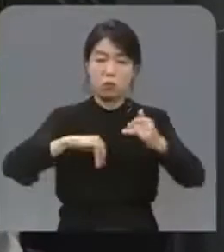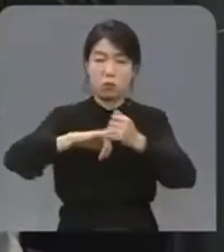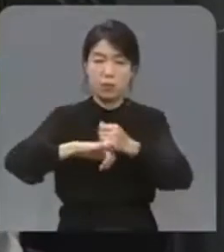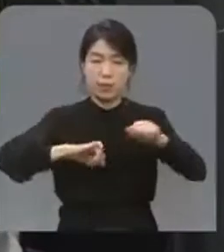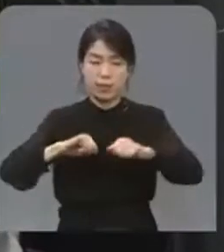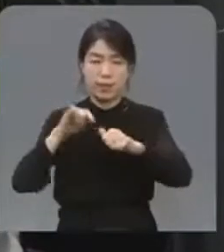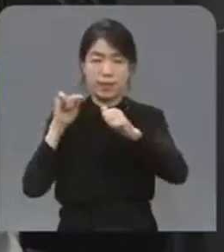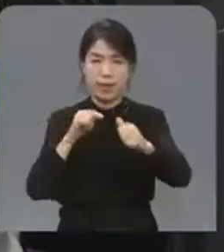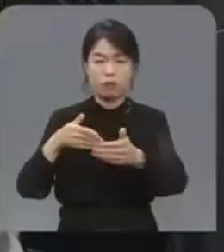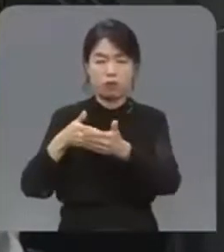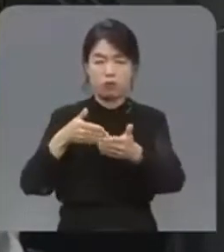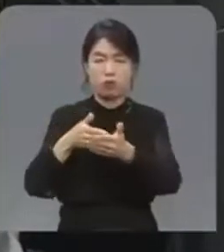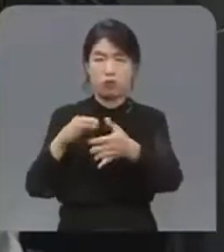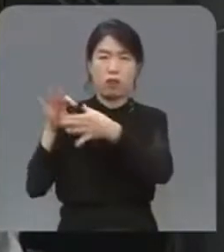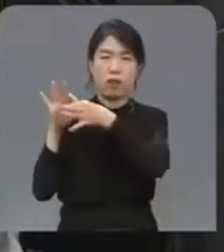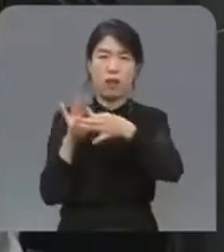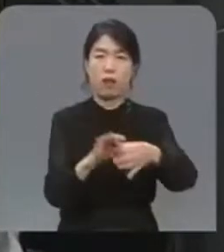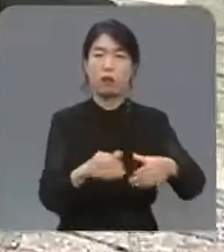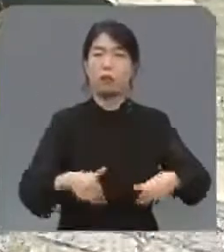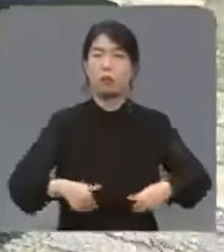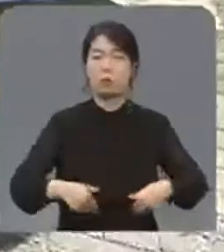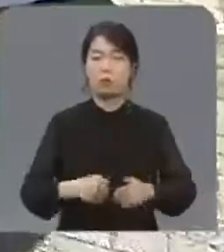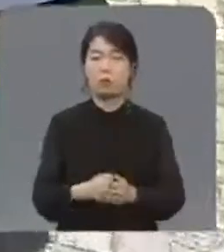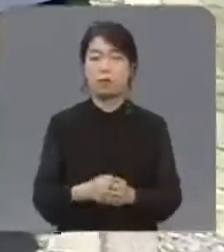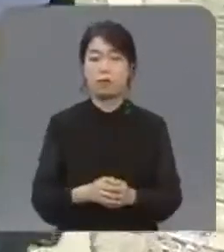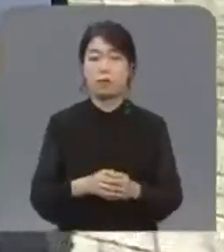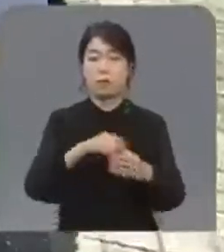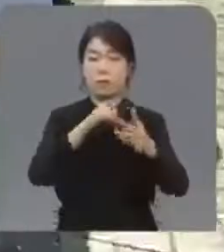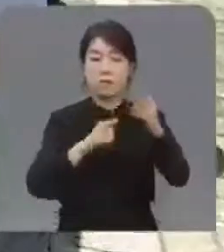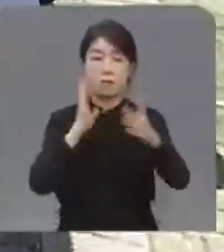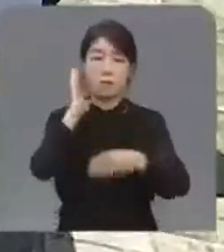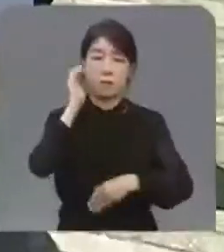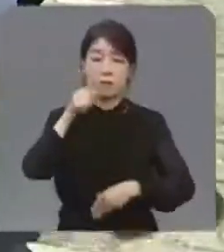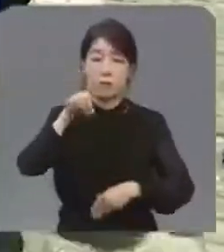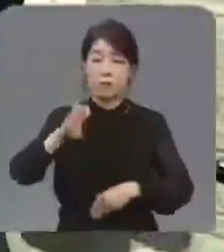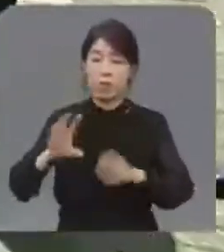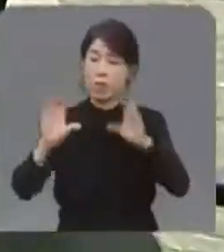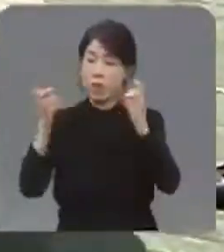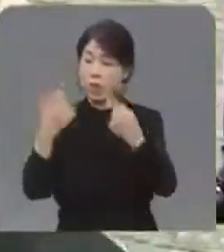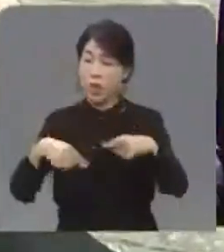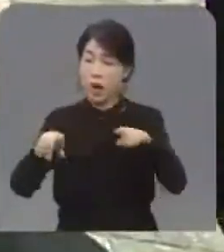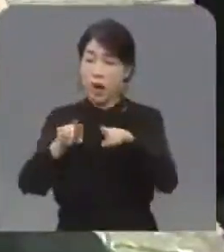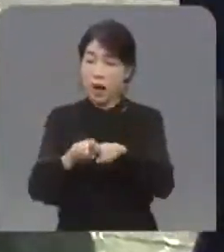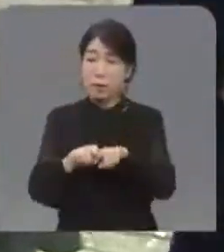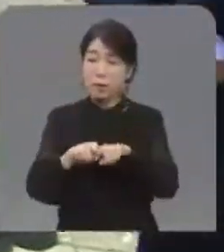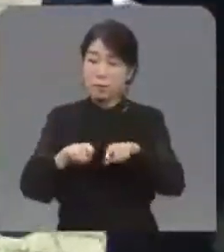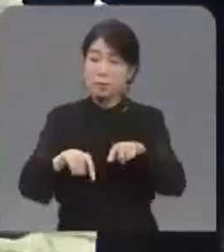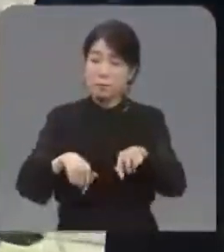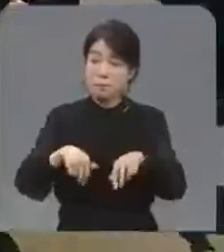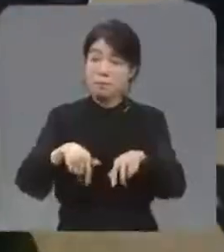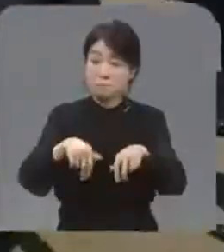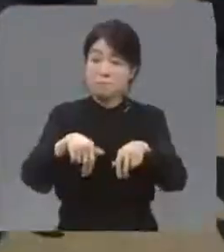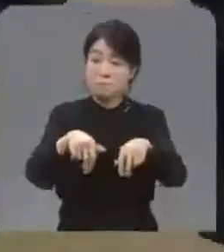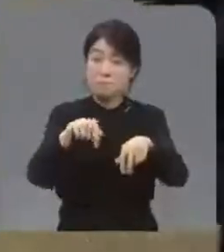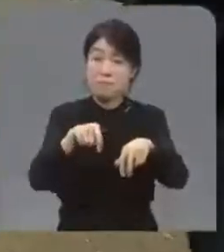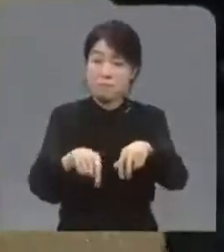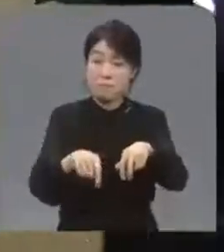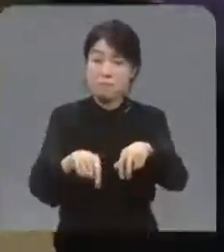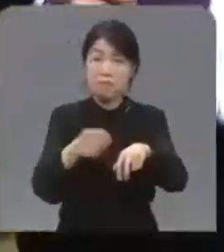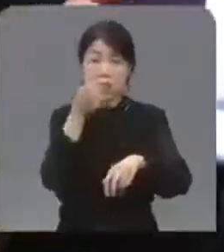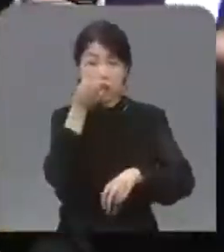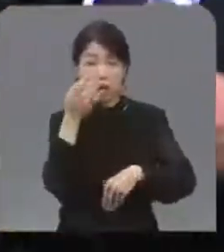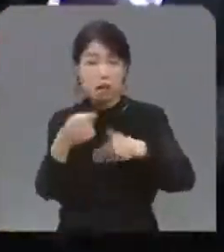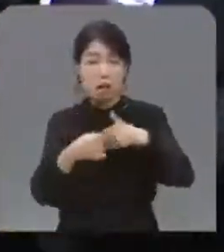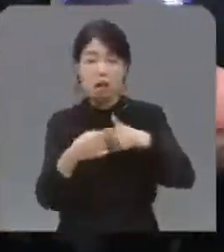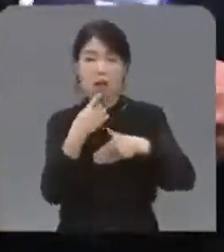이행하라는 이행 요구를 해야 되는 겁니다. 윤 대통령이 광주 어린이와 함께 내디딘 취임식의 발걸음이